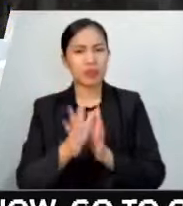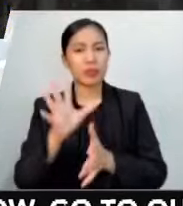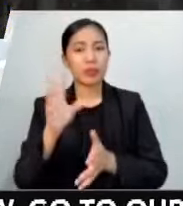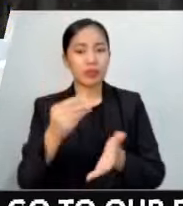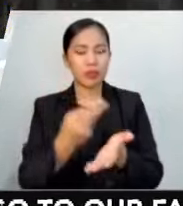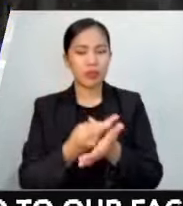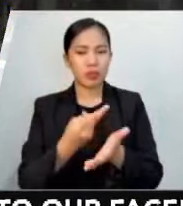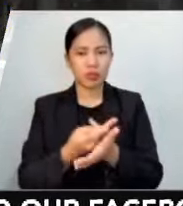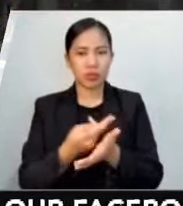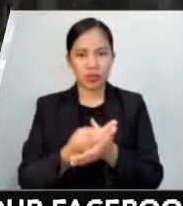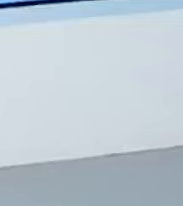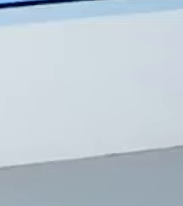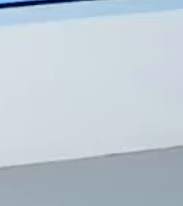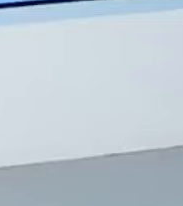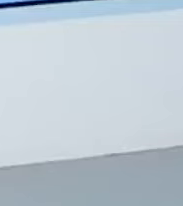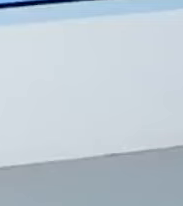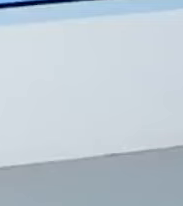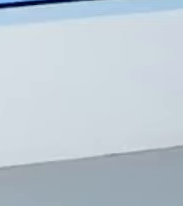commuter group.